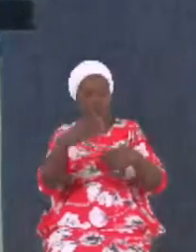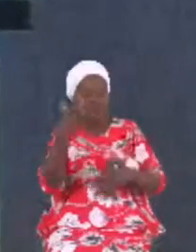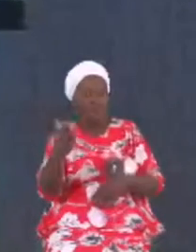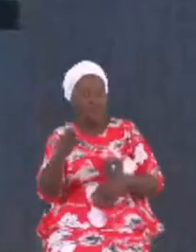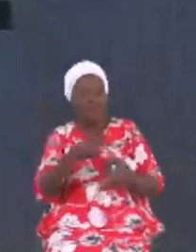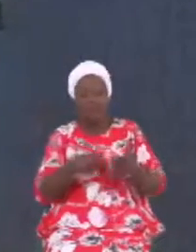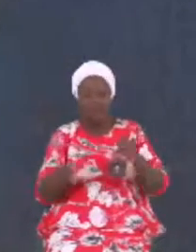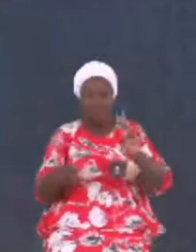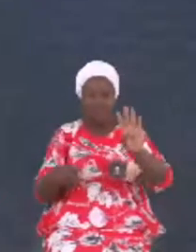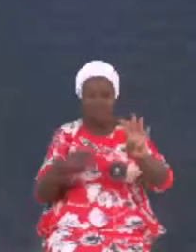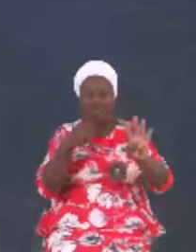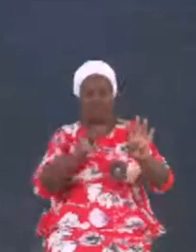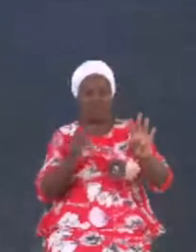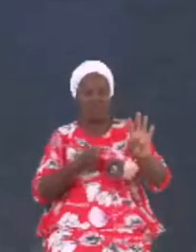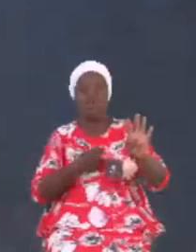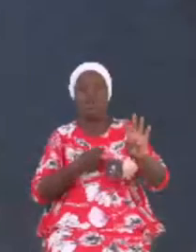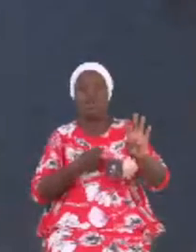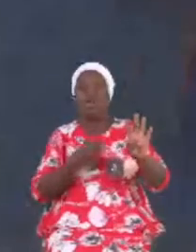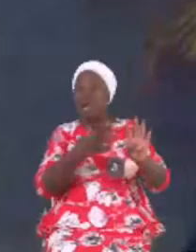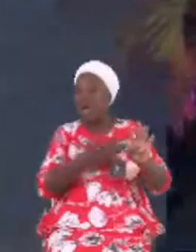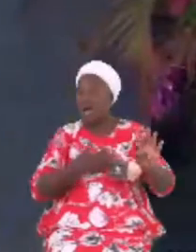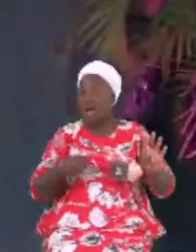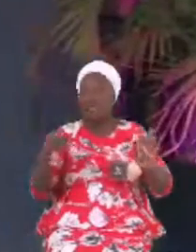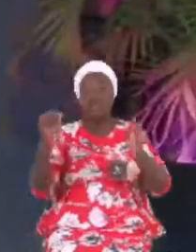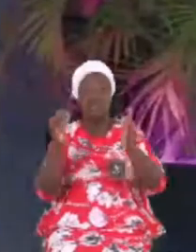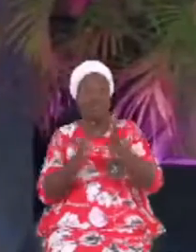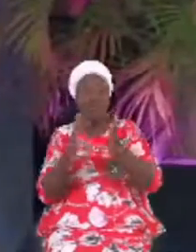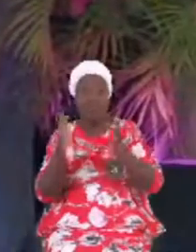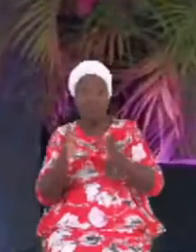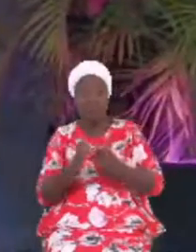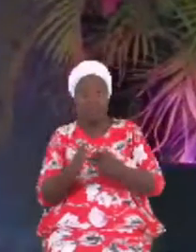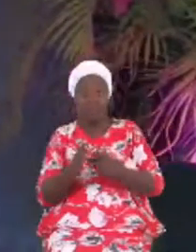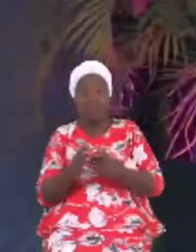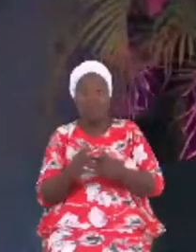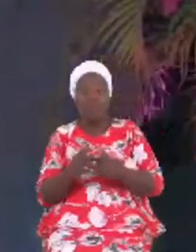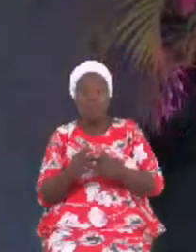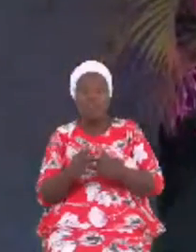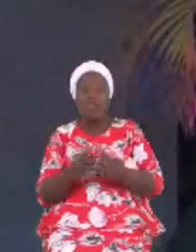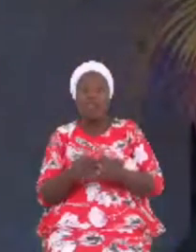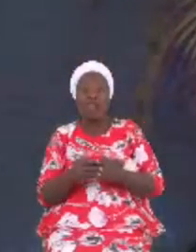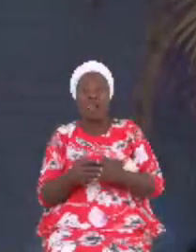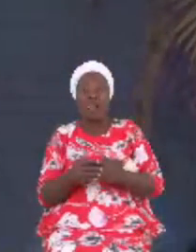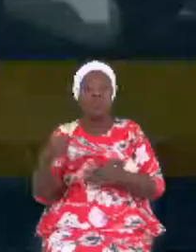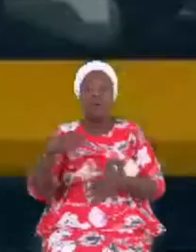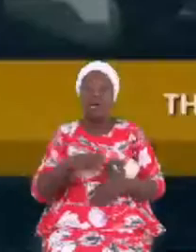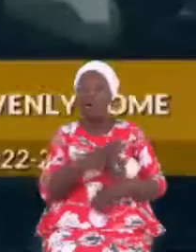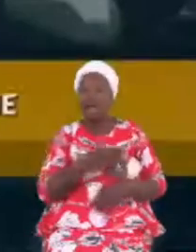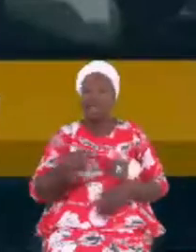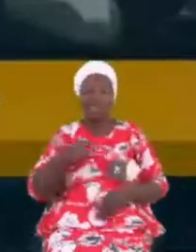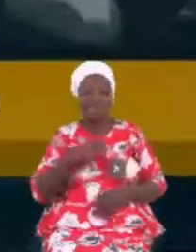Verset 24 nous dit, de Jésus, qui est le médiateur, nous le verrons. J'ai dit, nous le